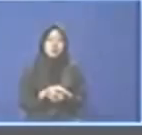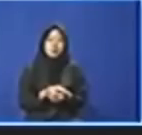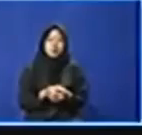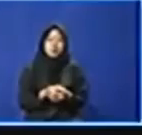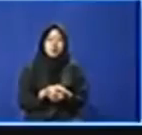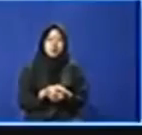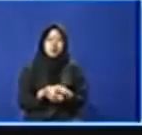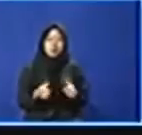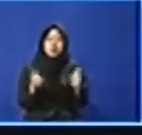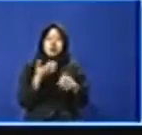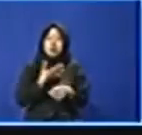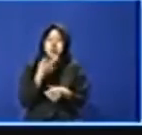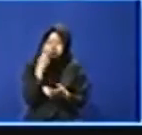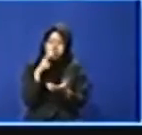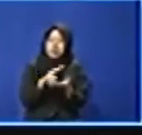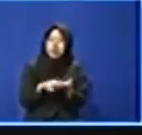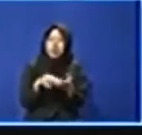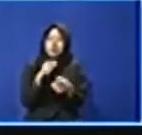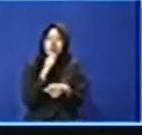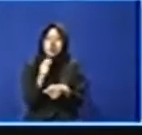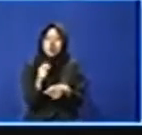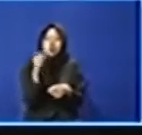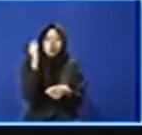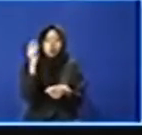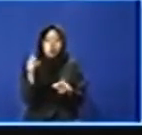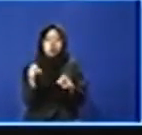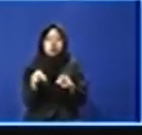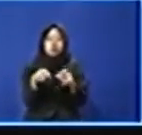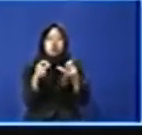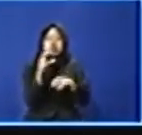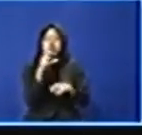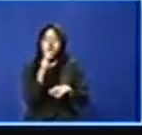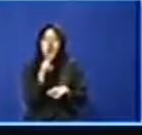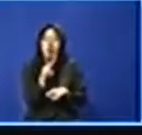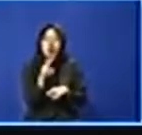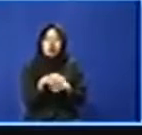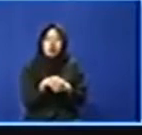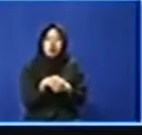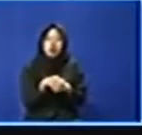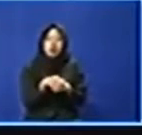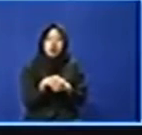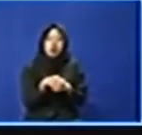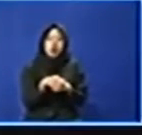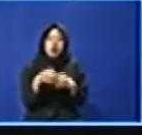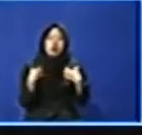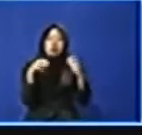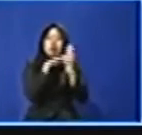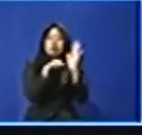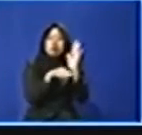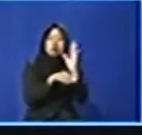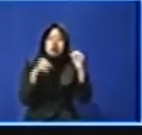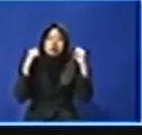baik saya akan bacakan pertanyaan untuk paslon nomor urut dua ia merujuk data profil kesehatan